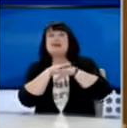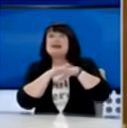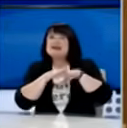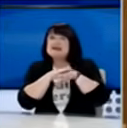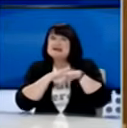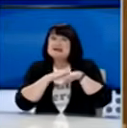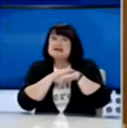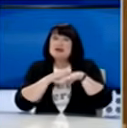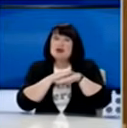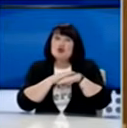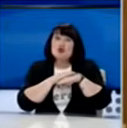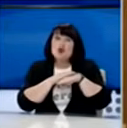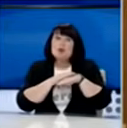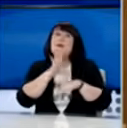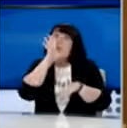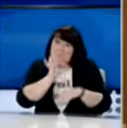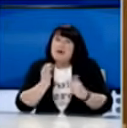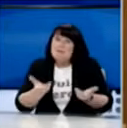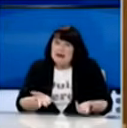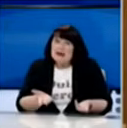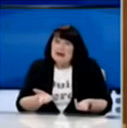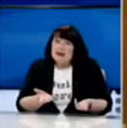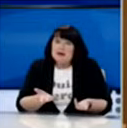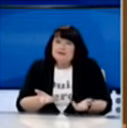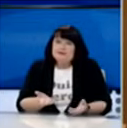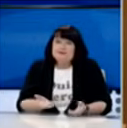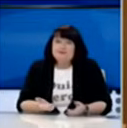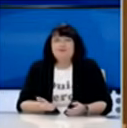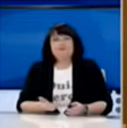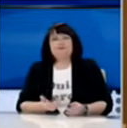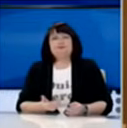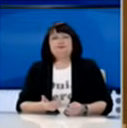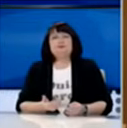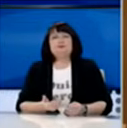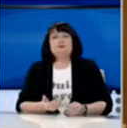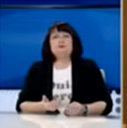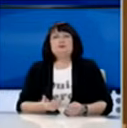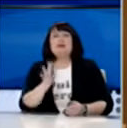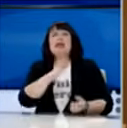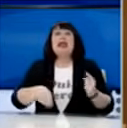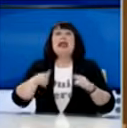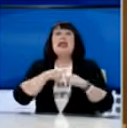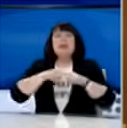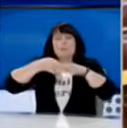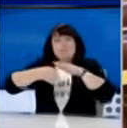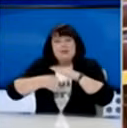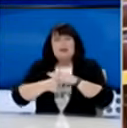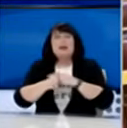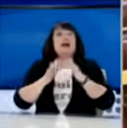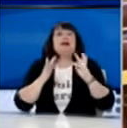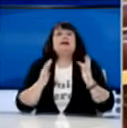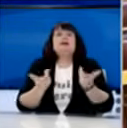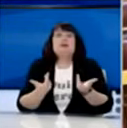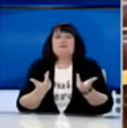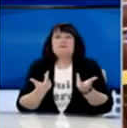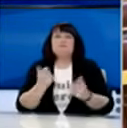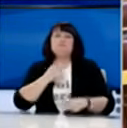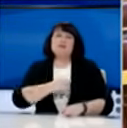να αποκτήσει περιεχόμενο? Διότι αυτό το οποίο βιώνει αυτή η χώρα είναι